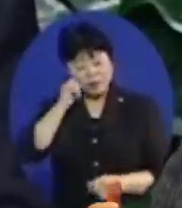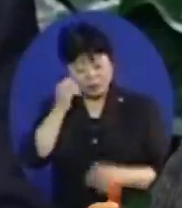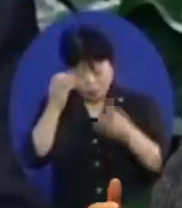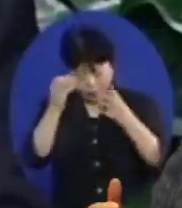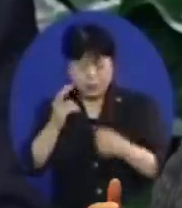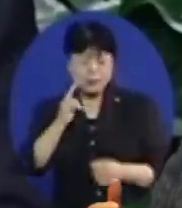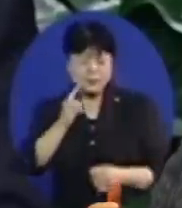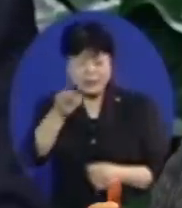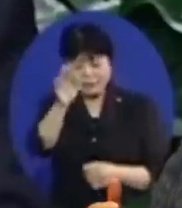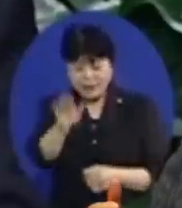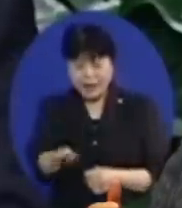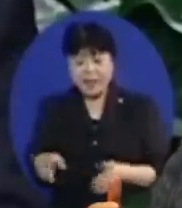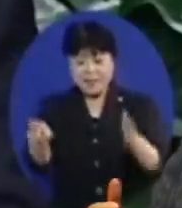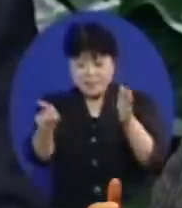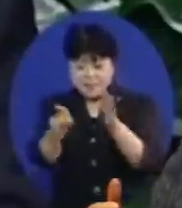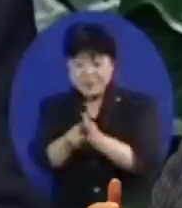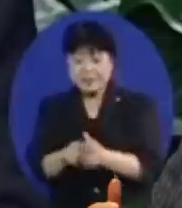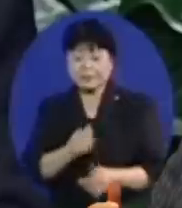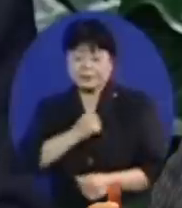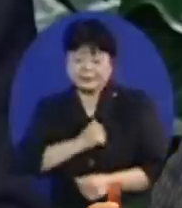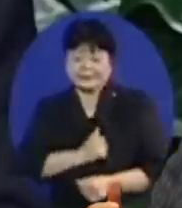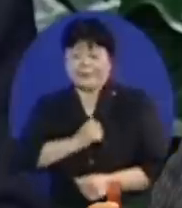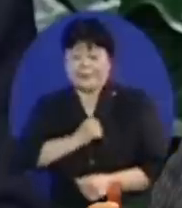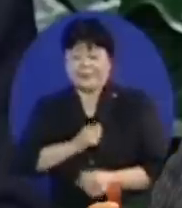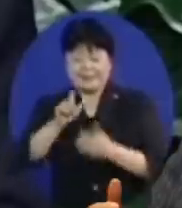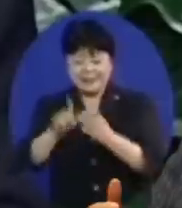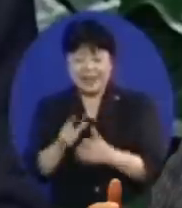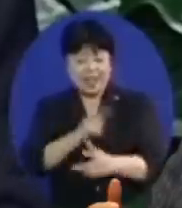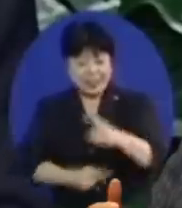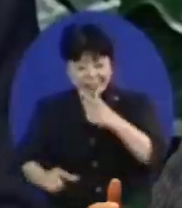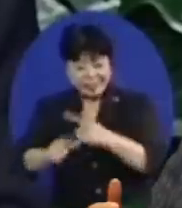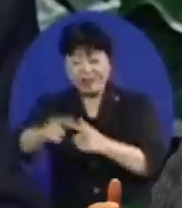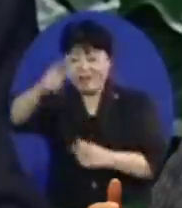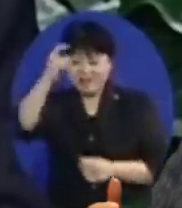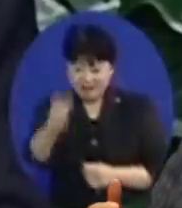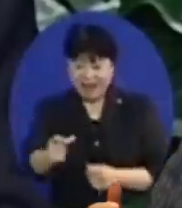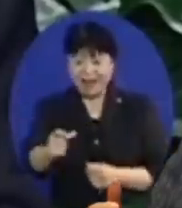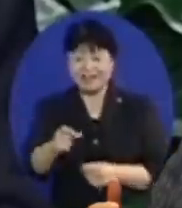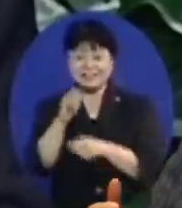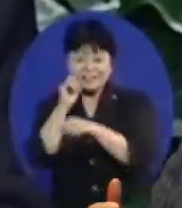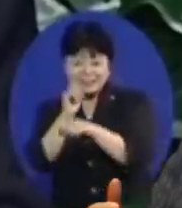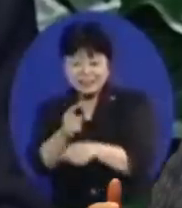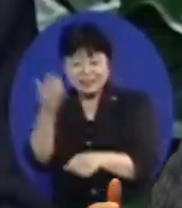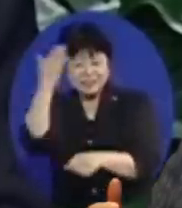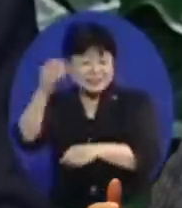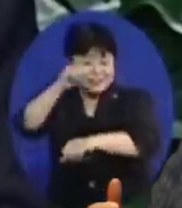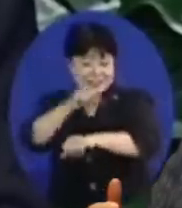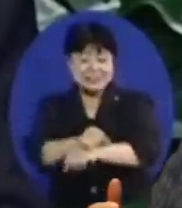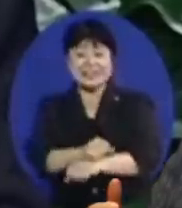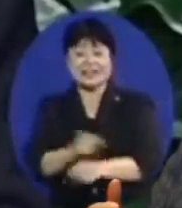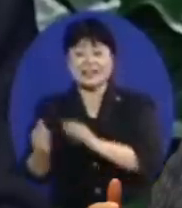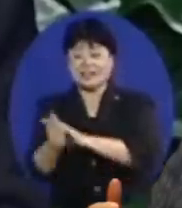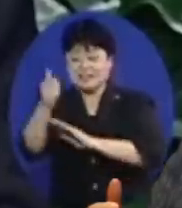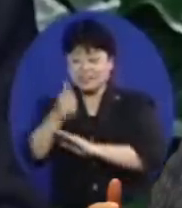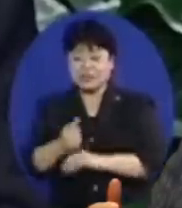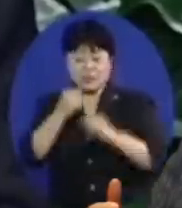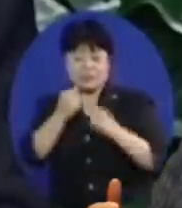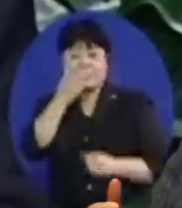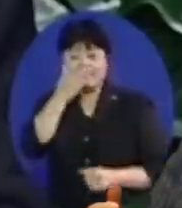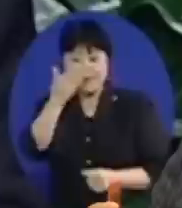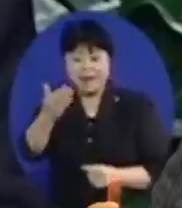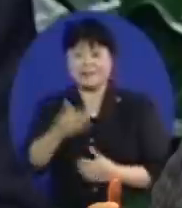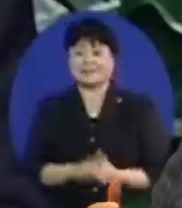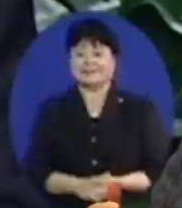고통스럽다 할지라도 믿음으로 견디어 나아갈 때 우리는 더욱 강인한 성품과 지혜를 얻어 성공적인 삶을 살게 되는